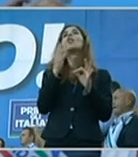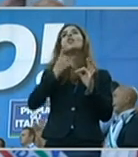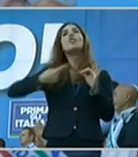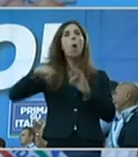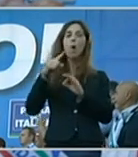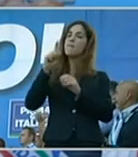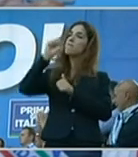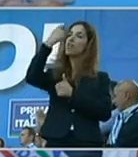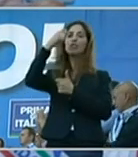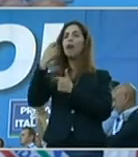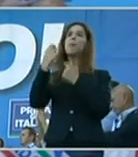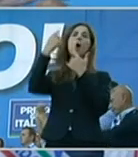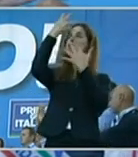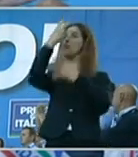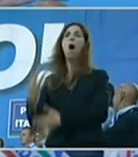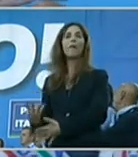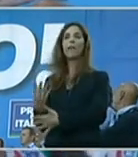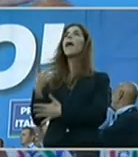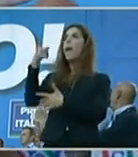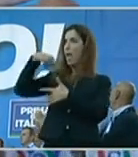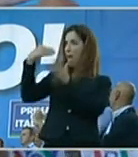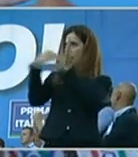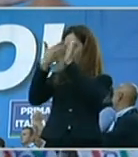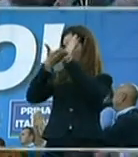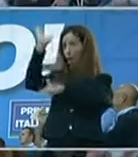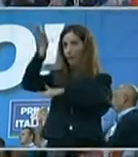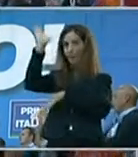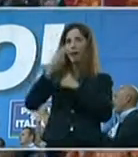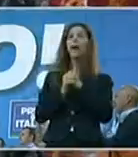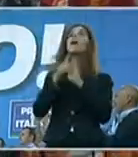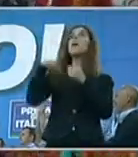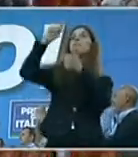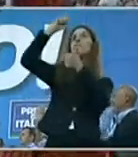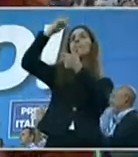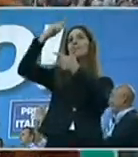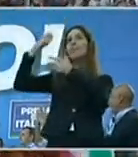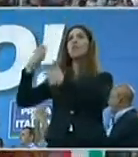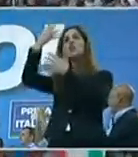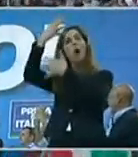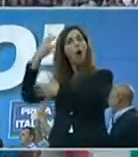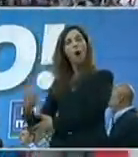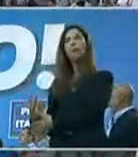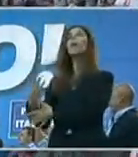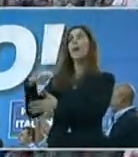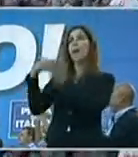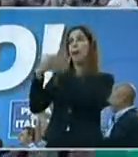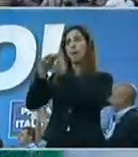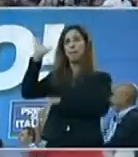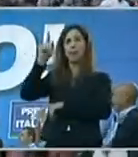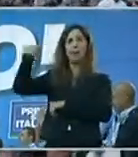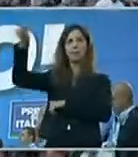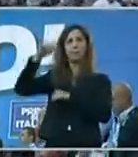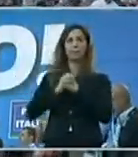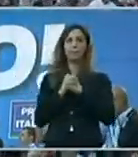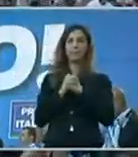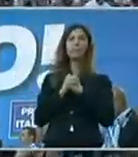li mandiamo a casa. Le vinciamo tutte e nove e li mandiamo a casa. E